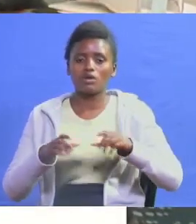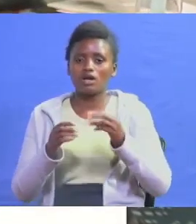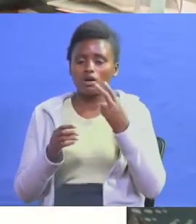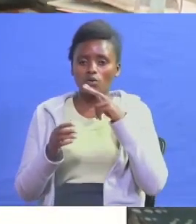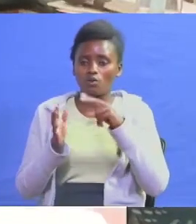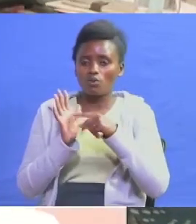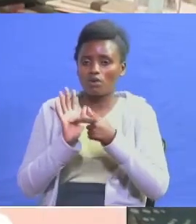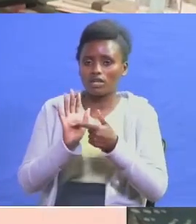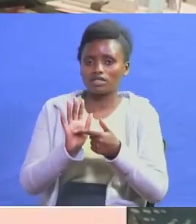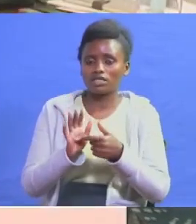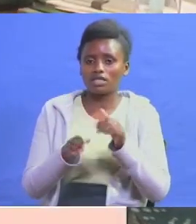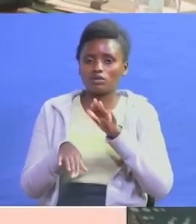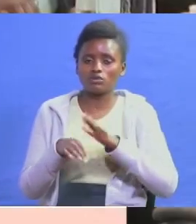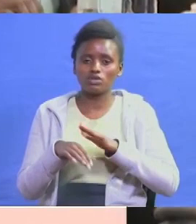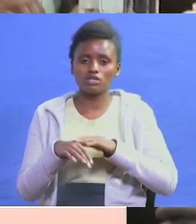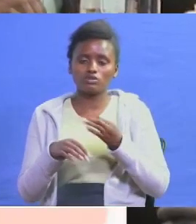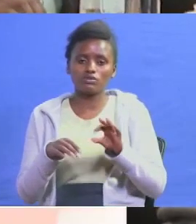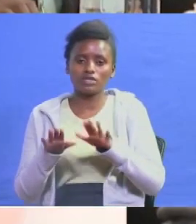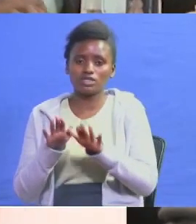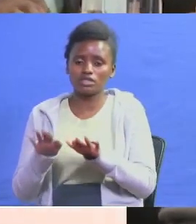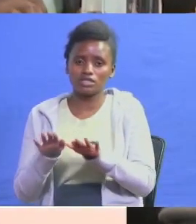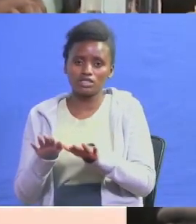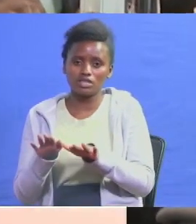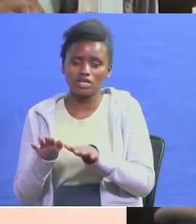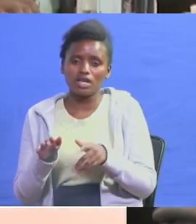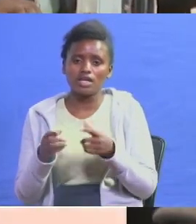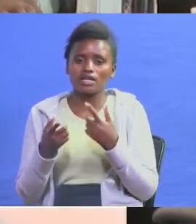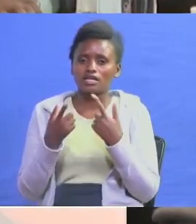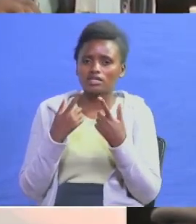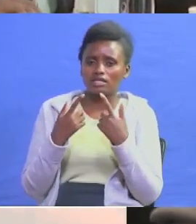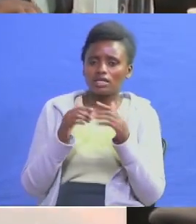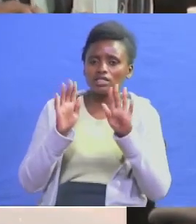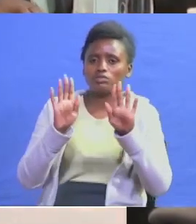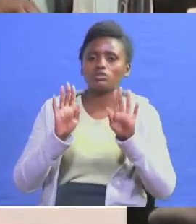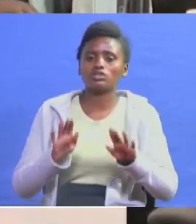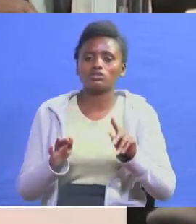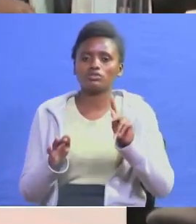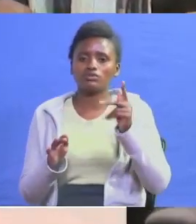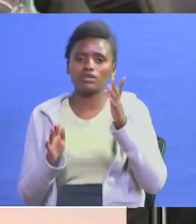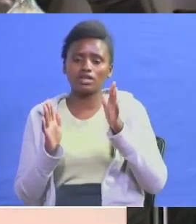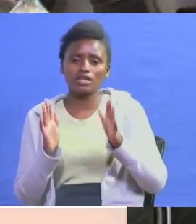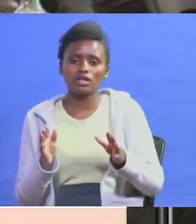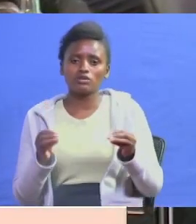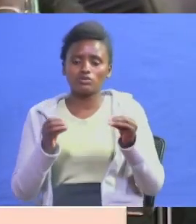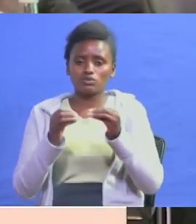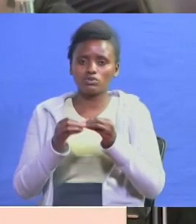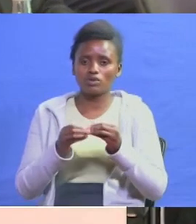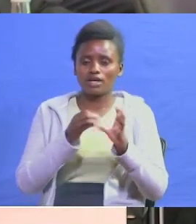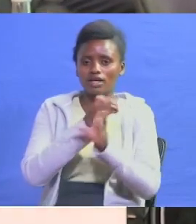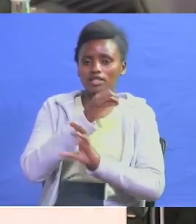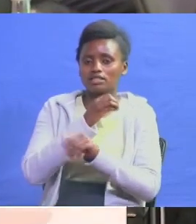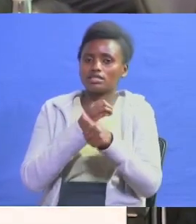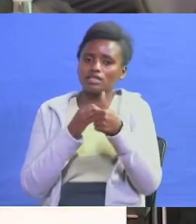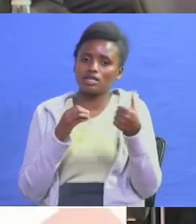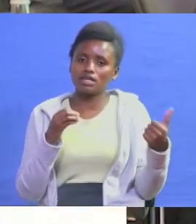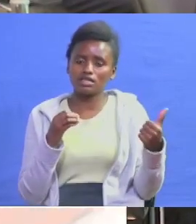kaboni. Waziri Mkuu Musalia Mudavadi katika hotuba yake alieleza umuhimu wa Kenya kujiunga na nchi zingine zinazoongoza katika